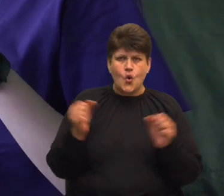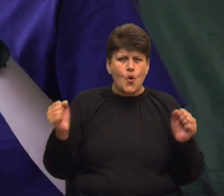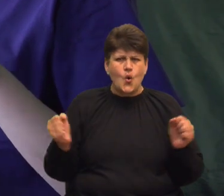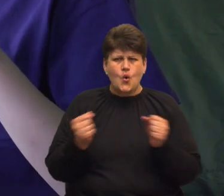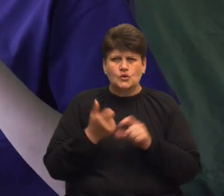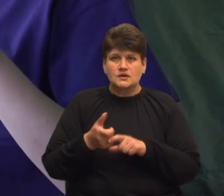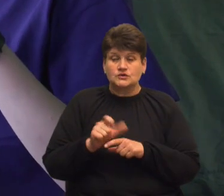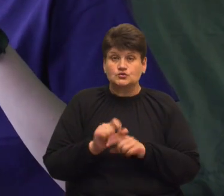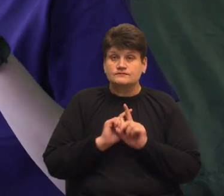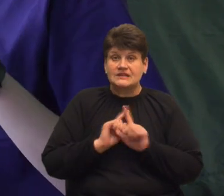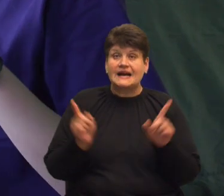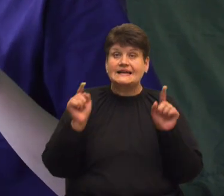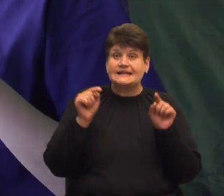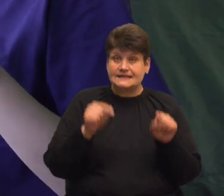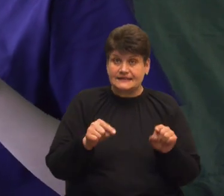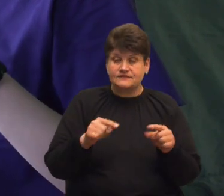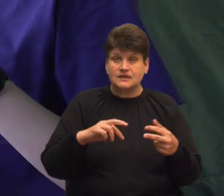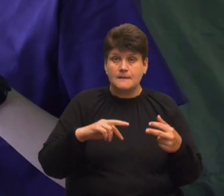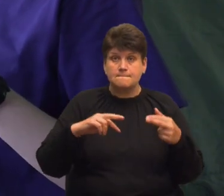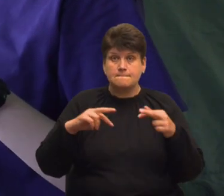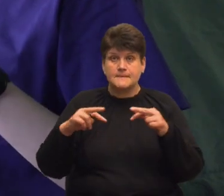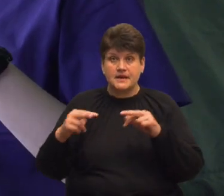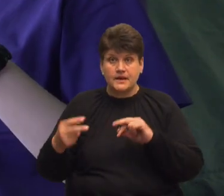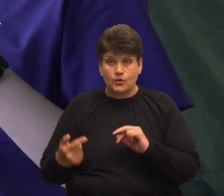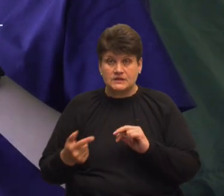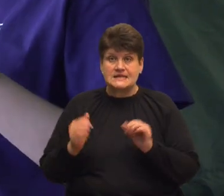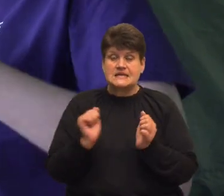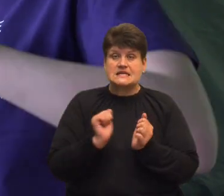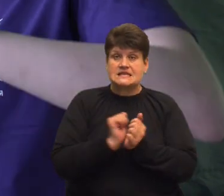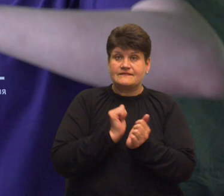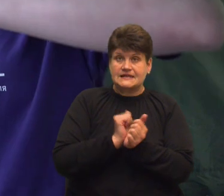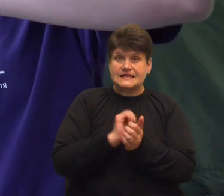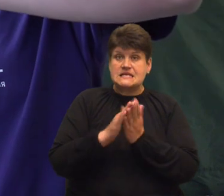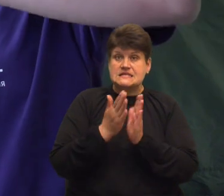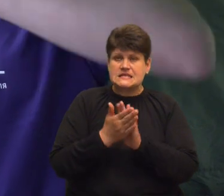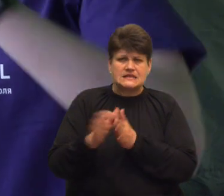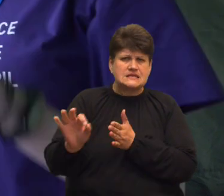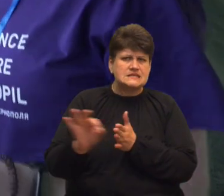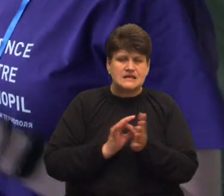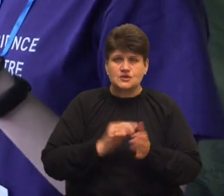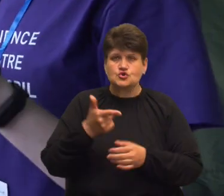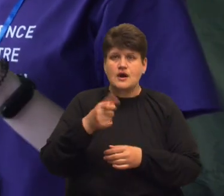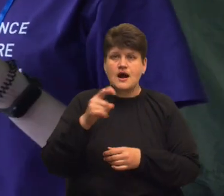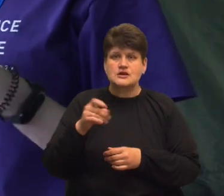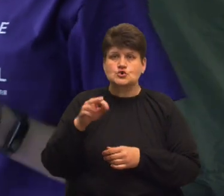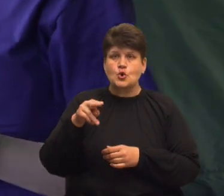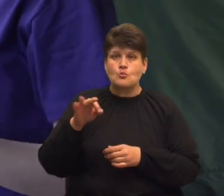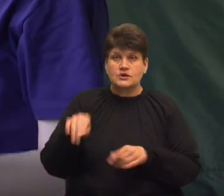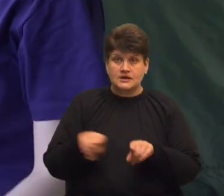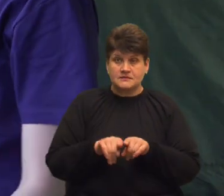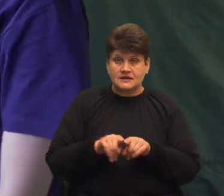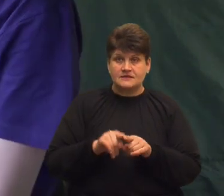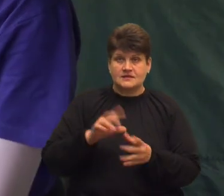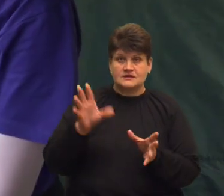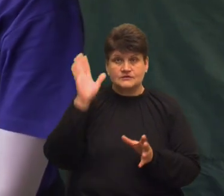і вона унікальна тим що вона переходить з твердого стану зразу в газоподібний і ми можемо робити дуже цікавий коктейль Взаємодія з водою